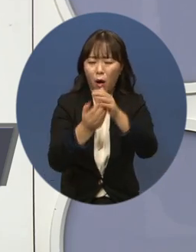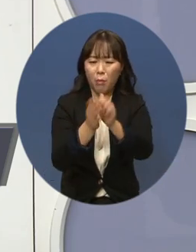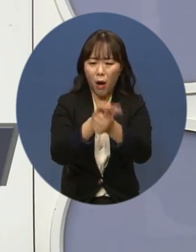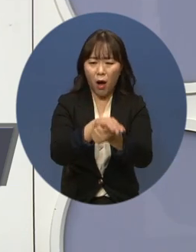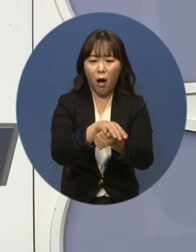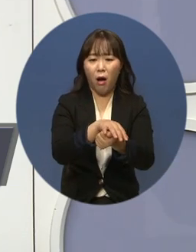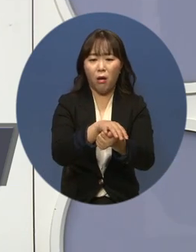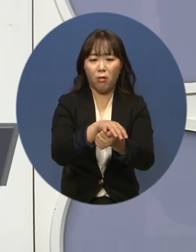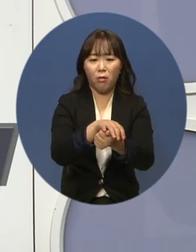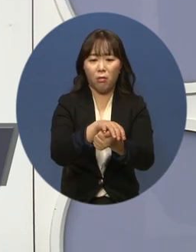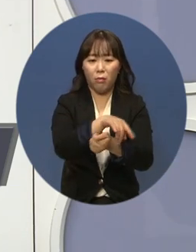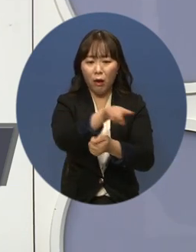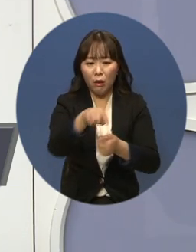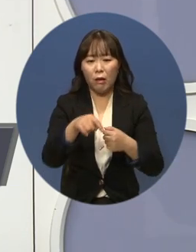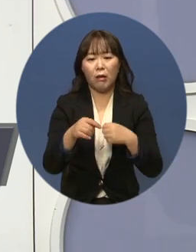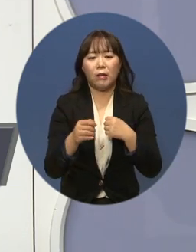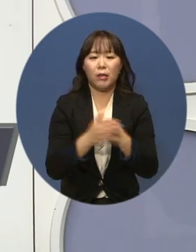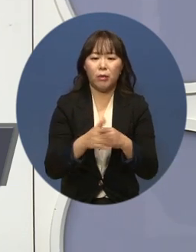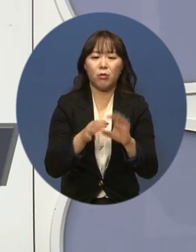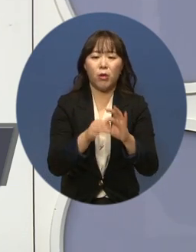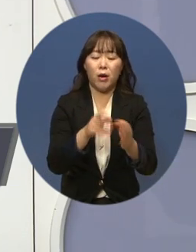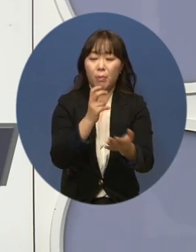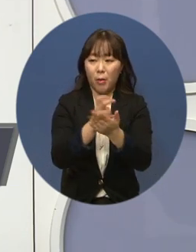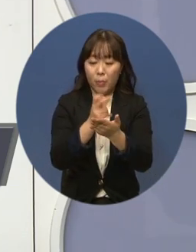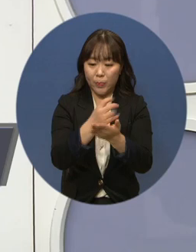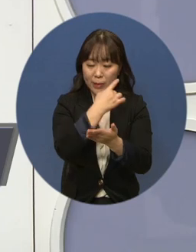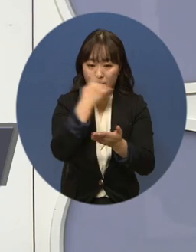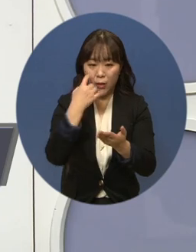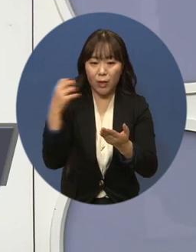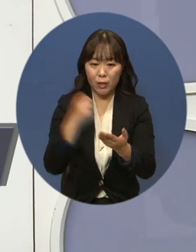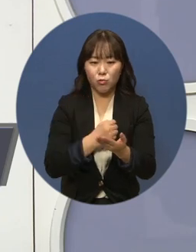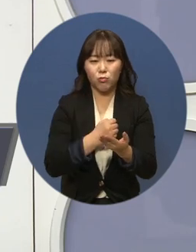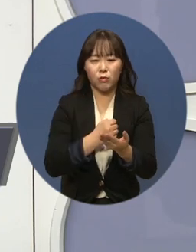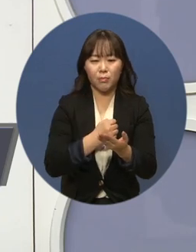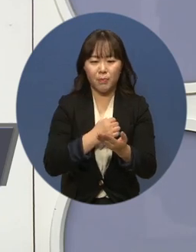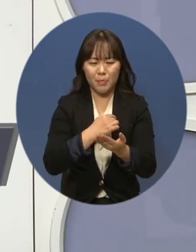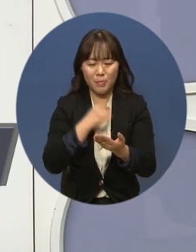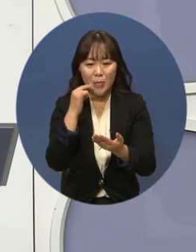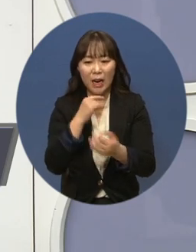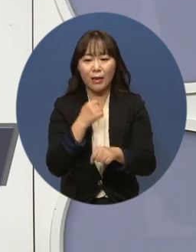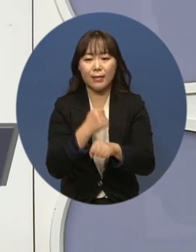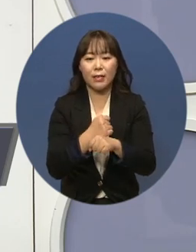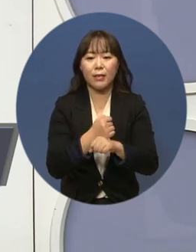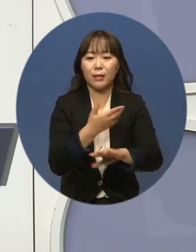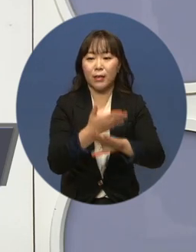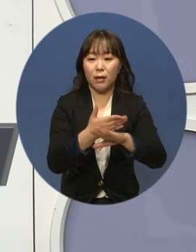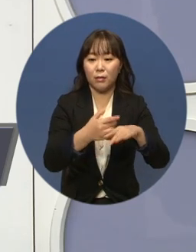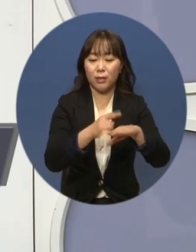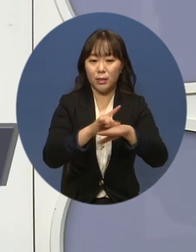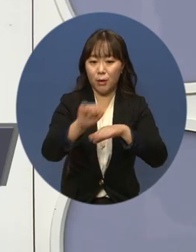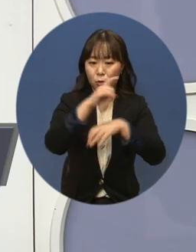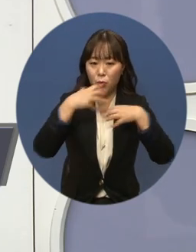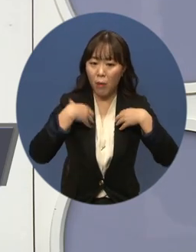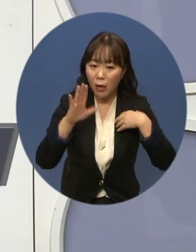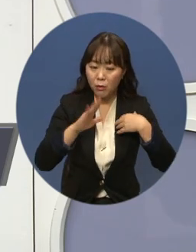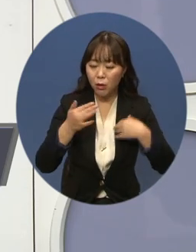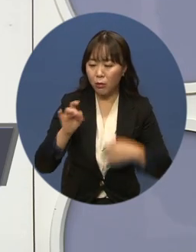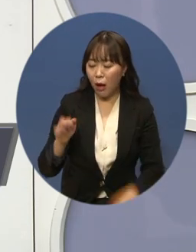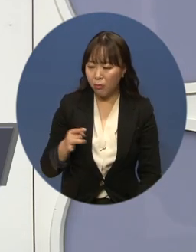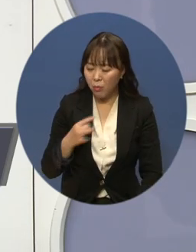그래서 매장 및 묘지에 관한 법률에 근거해서 내가 강력하게 단속을 했거든요. 그런데 다른 지자체는 단속을 안 하지